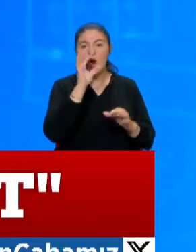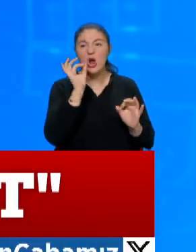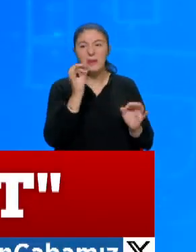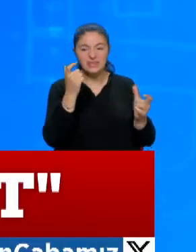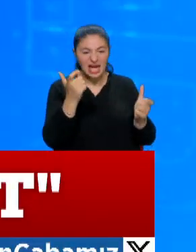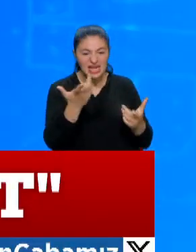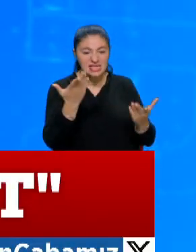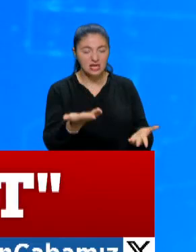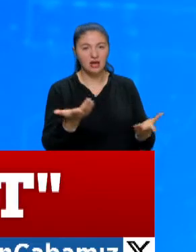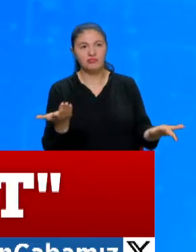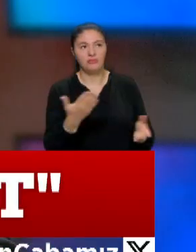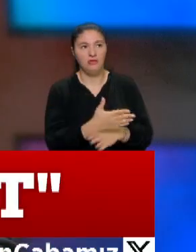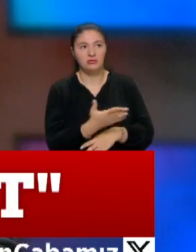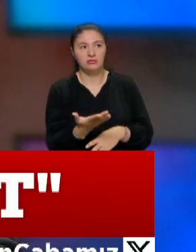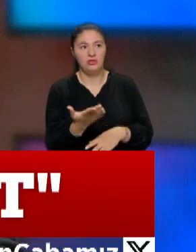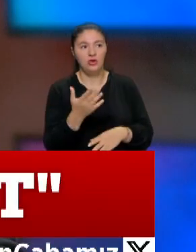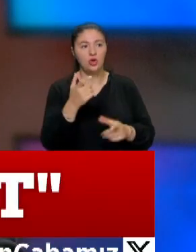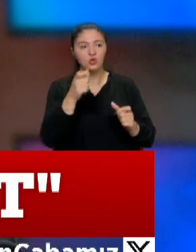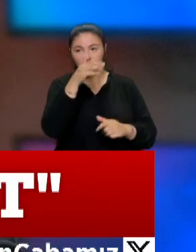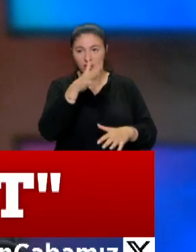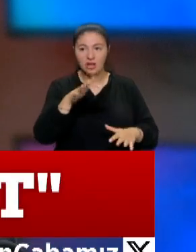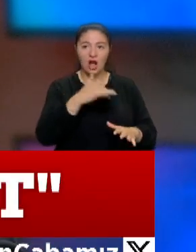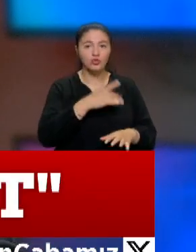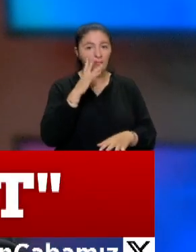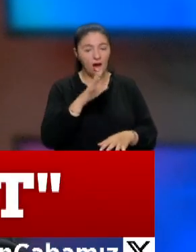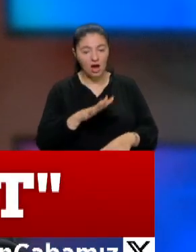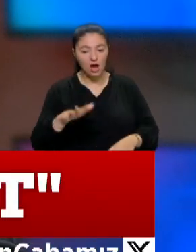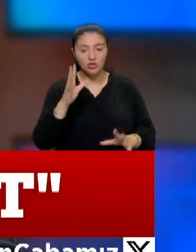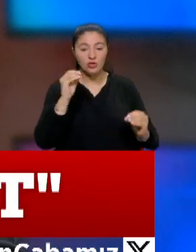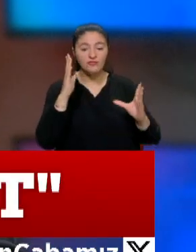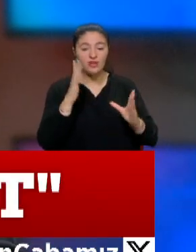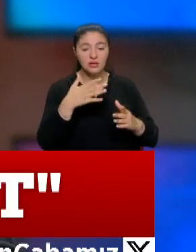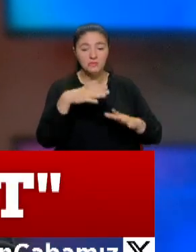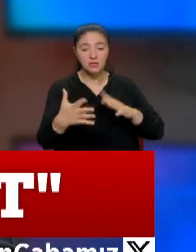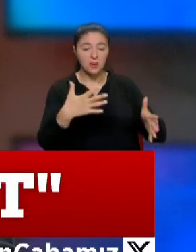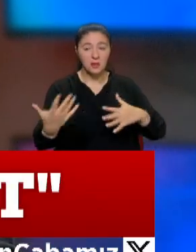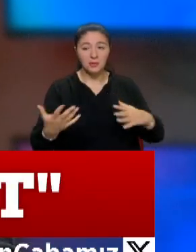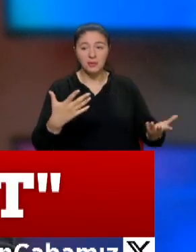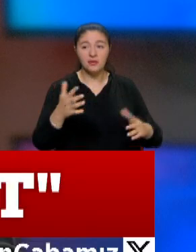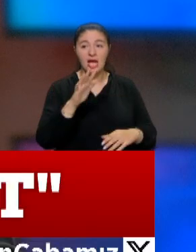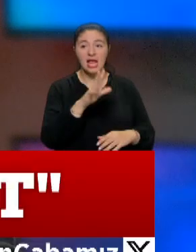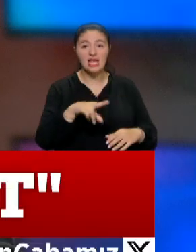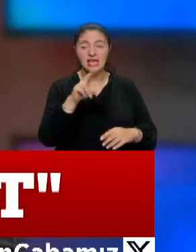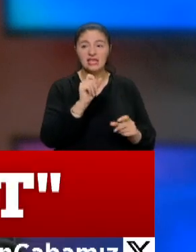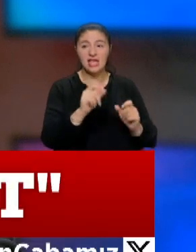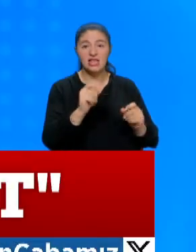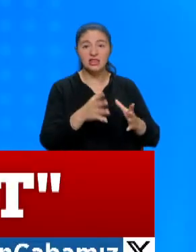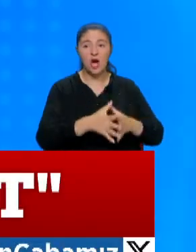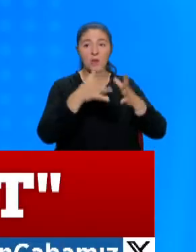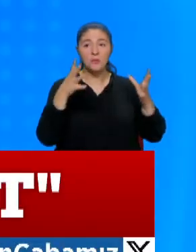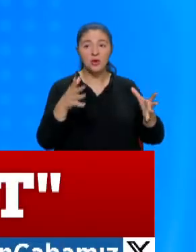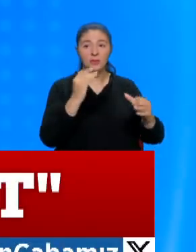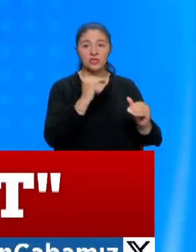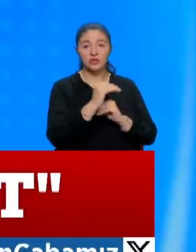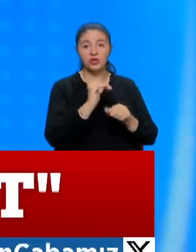öyle bir ilçesi ki Aslında yurt genelinde Anadolu'ya baktığınızda pek çok farklı yani 57 ilden daha büyük bir